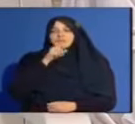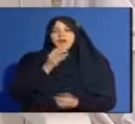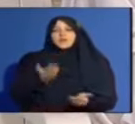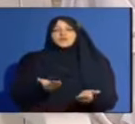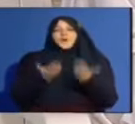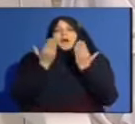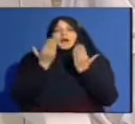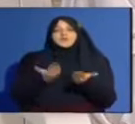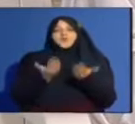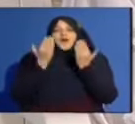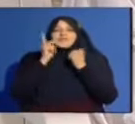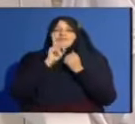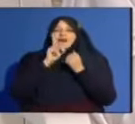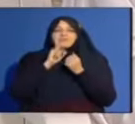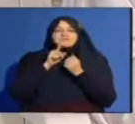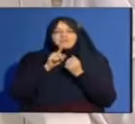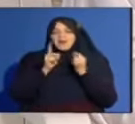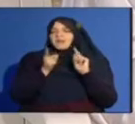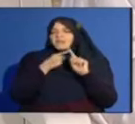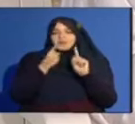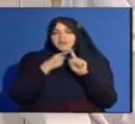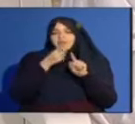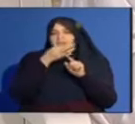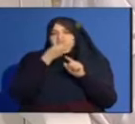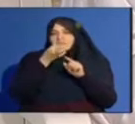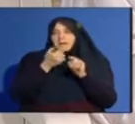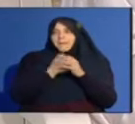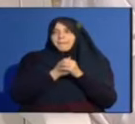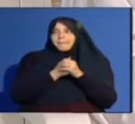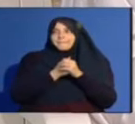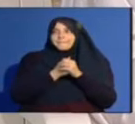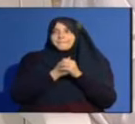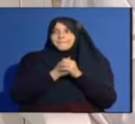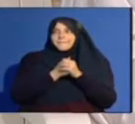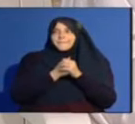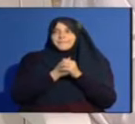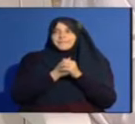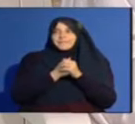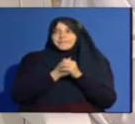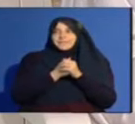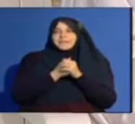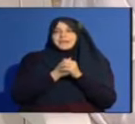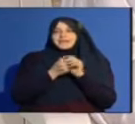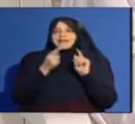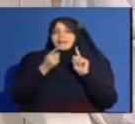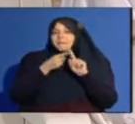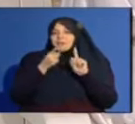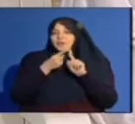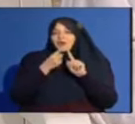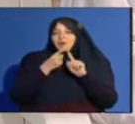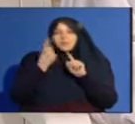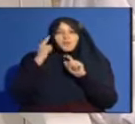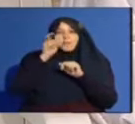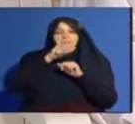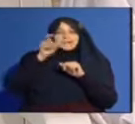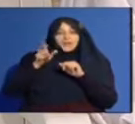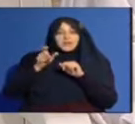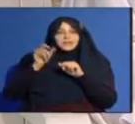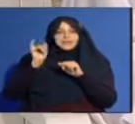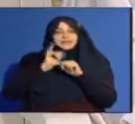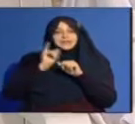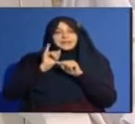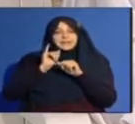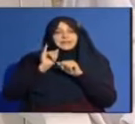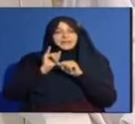نتاعك هي تهم الكثير من المهاجرين. هي دعوة نرفعها إلى كل من يهمه الأمر وهو القادر على